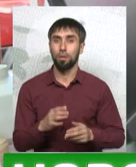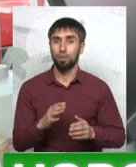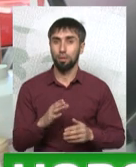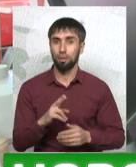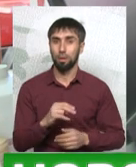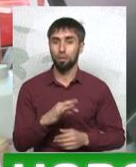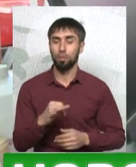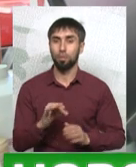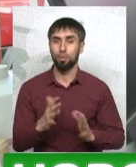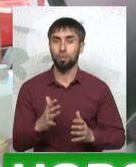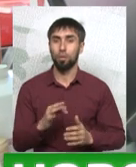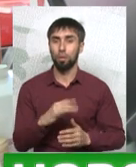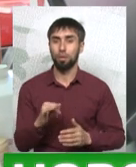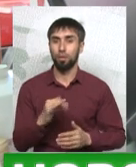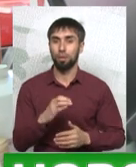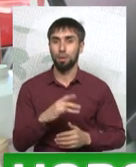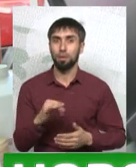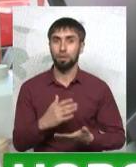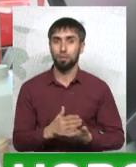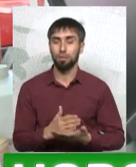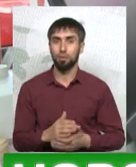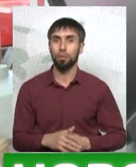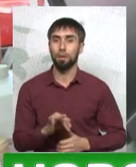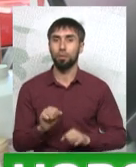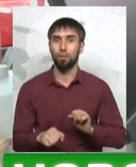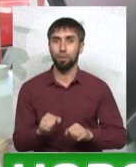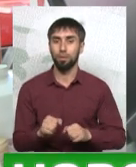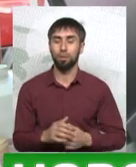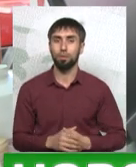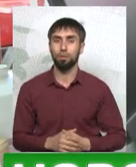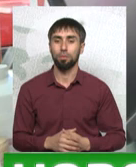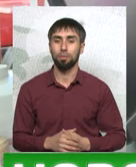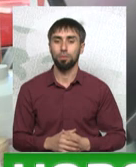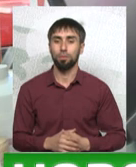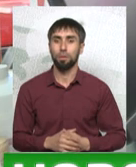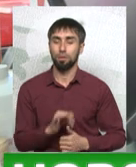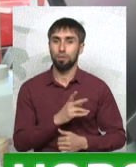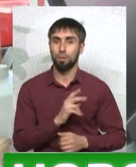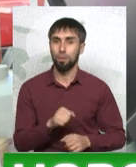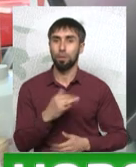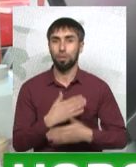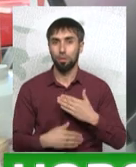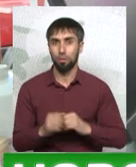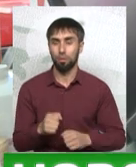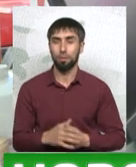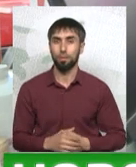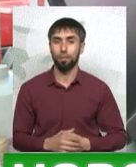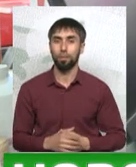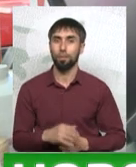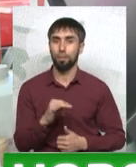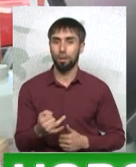случае там свои стадии имеются и, возможно, порез конечности. Вот,